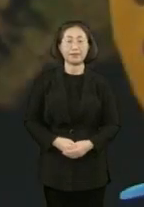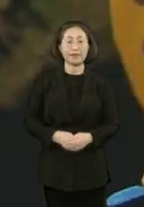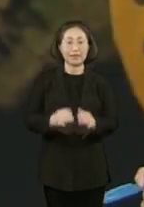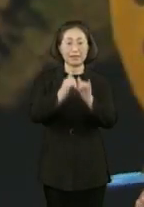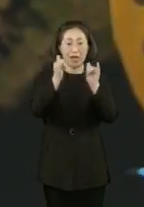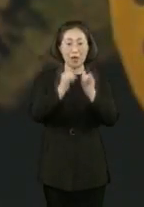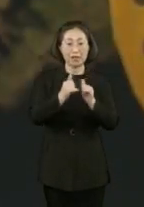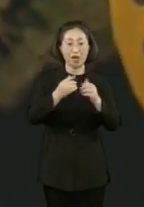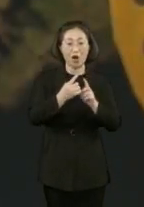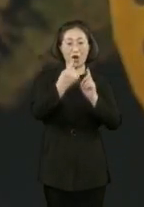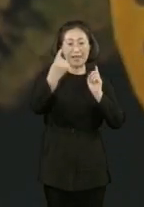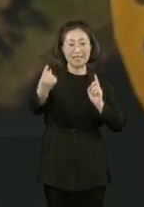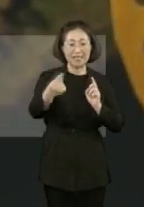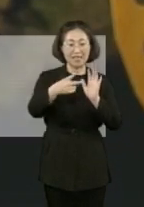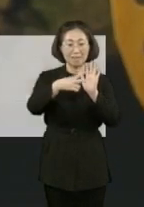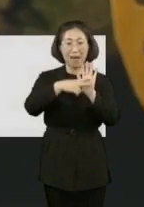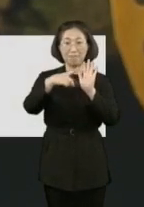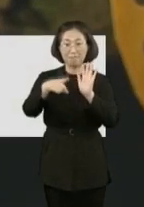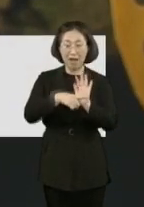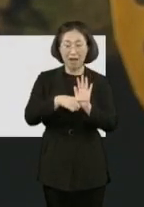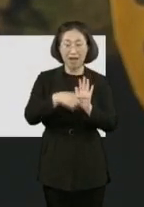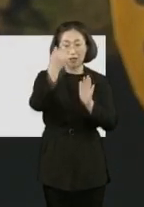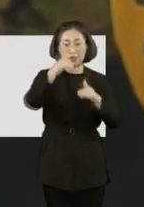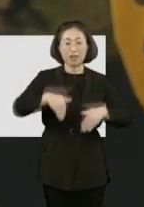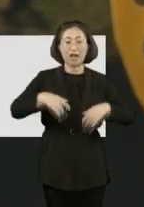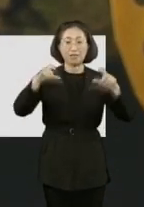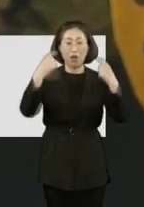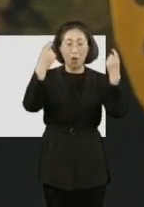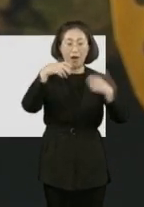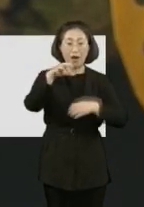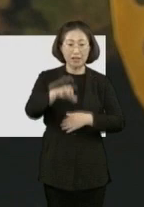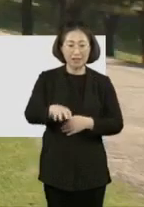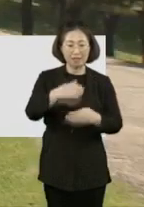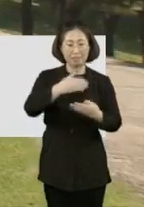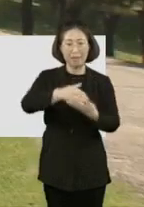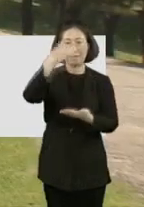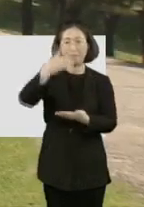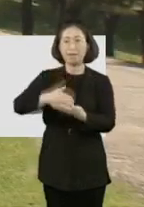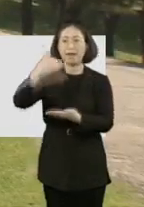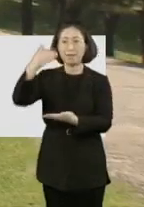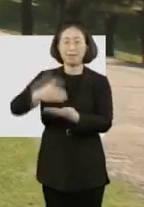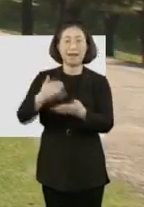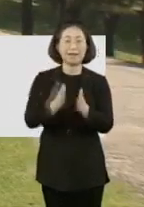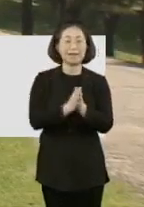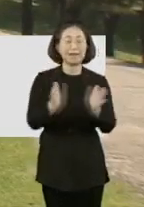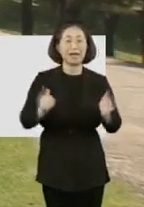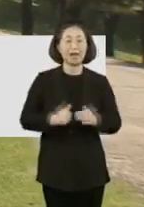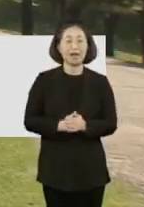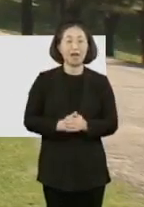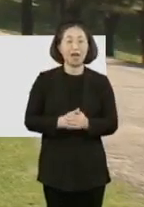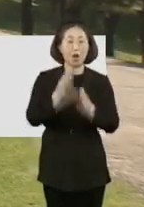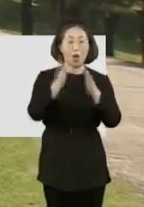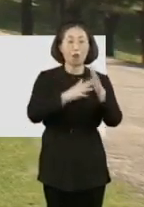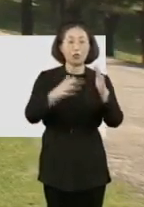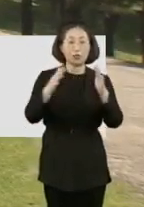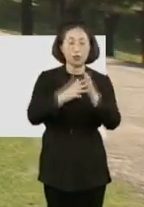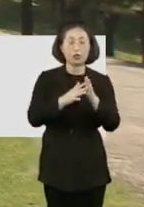사회적 거리두기가 1단계로 완화된 이후 충남 지역 관광지들이 속속 재개장에 들어갔습니다.